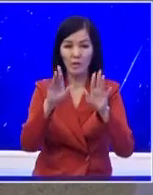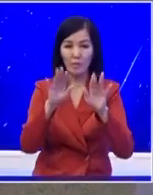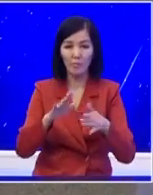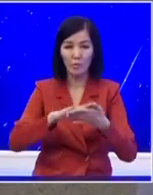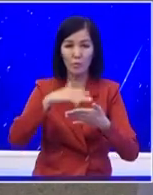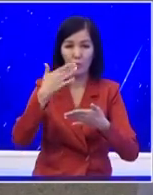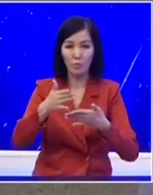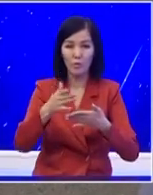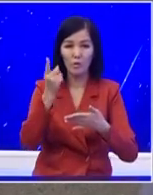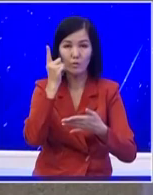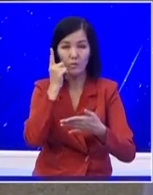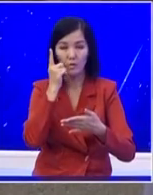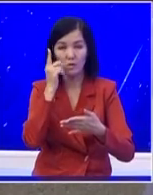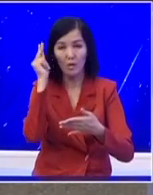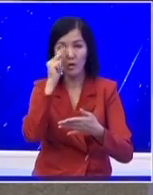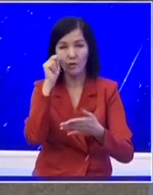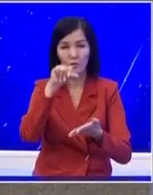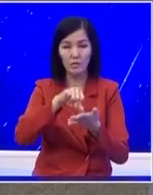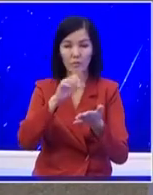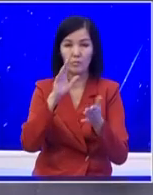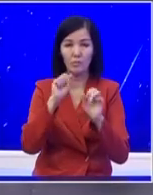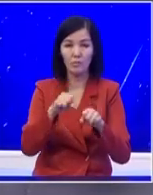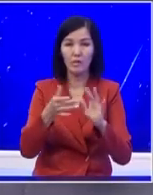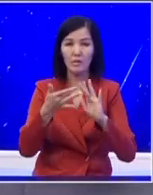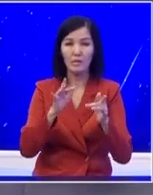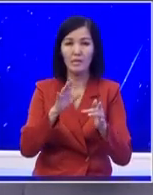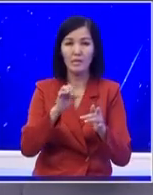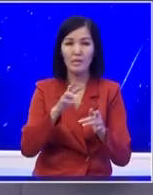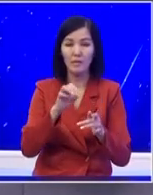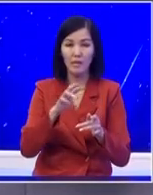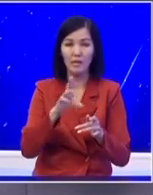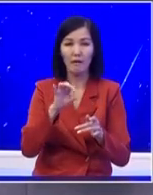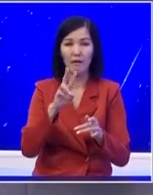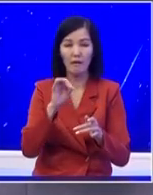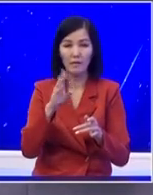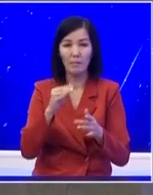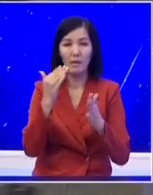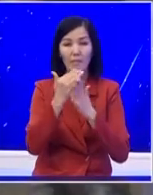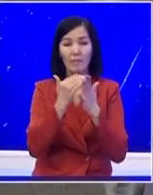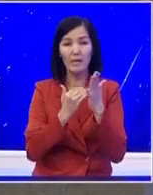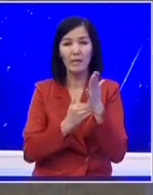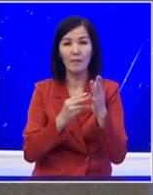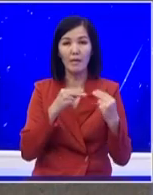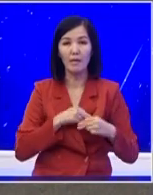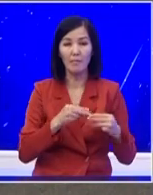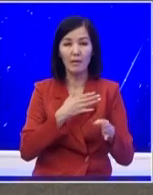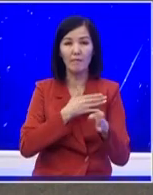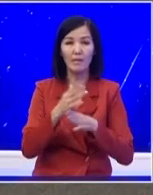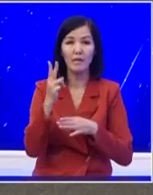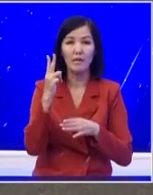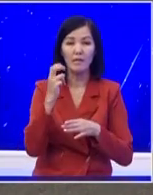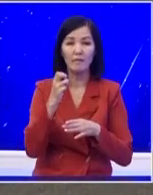или через сотки может учиться дома в сайте «Атамикен Академии». По программе «Еңбек» выделяется грант 200